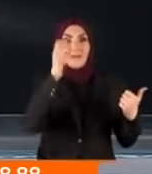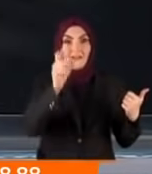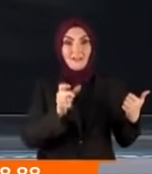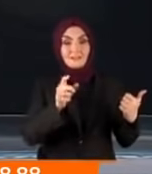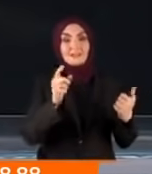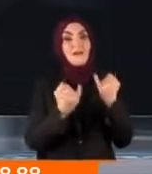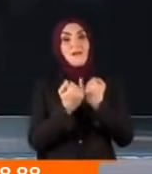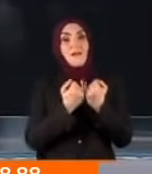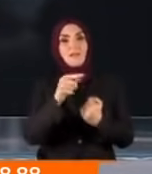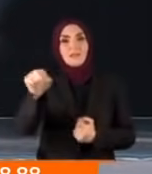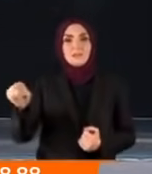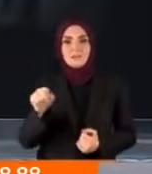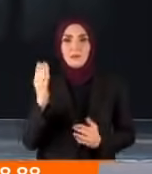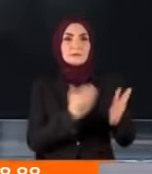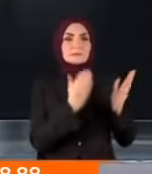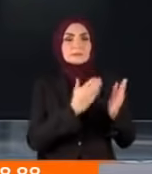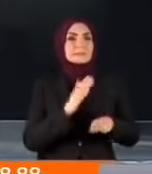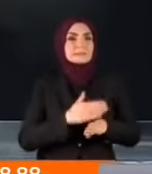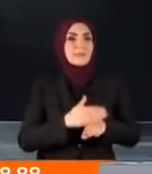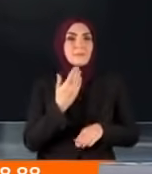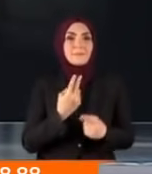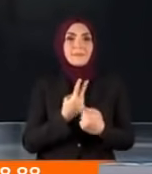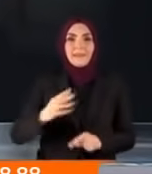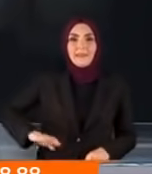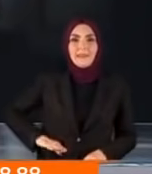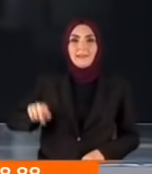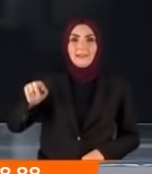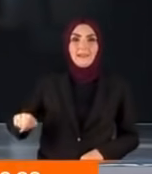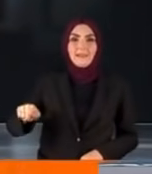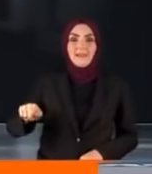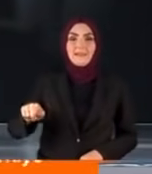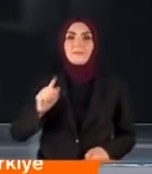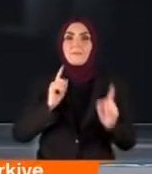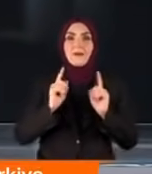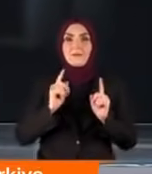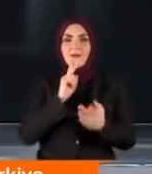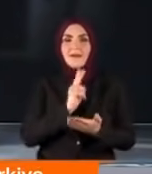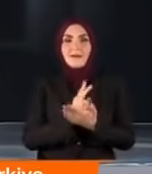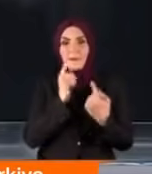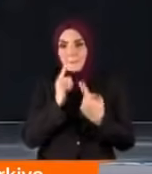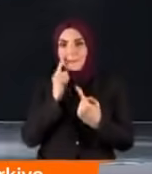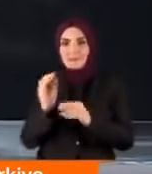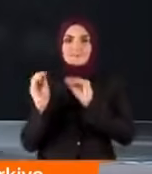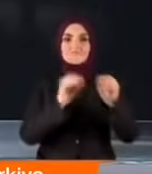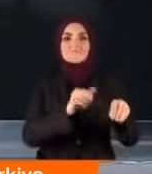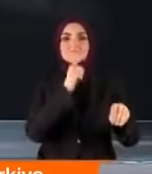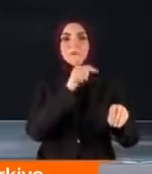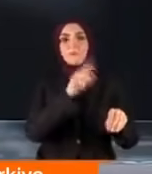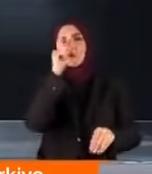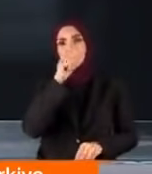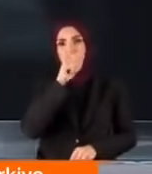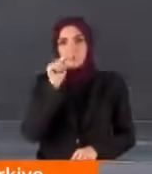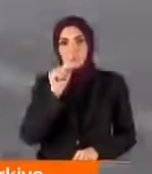Saldırmalarının nedeni ise yeğenlerinin velayetinin babalarında kalmasıydı. İşte trafikteki velayet kavgasının ayrıntıları.